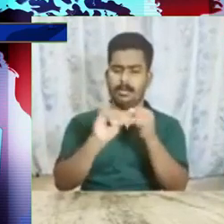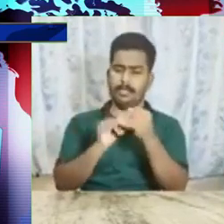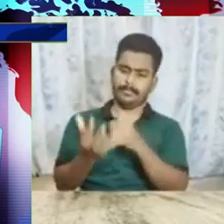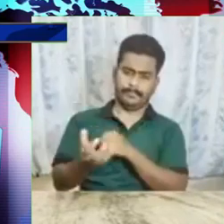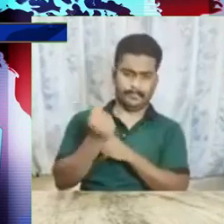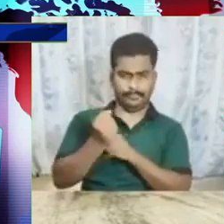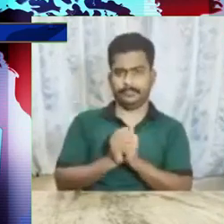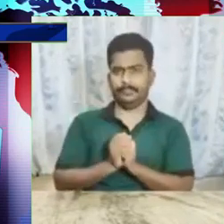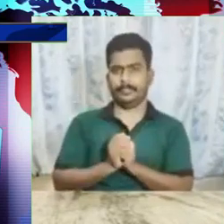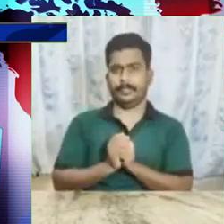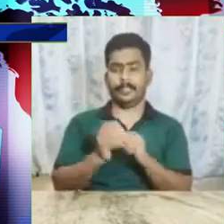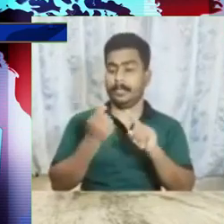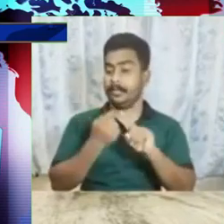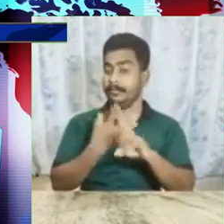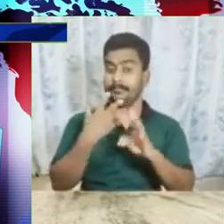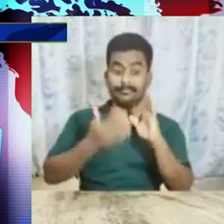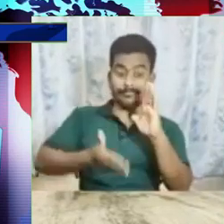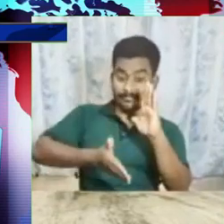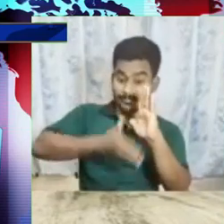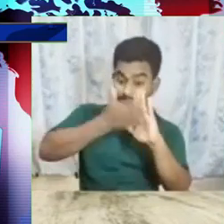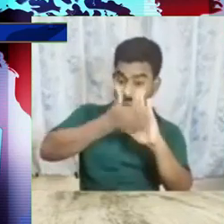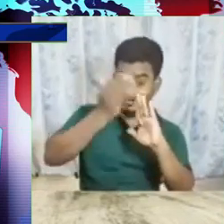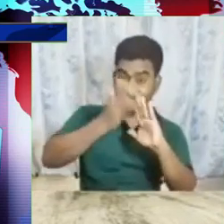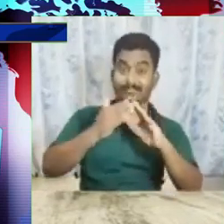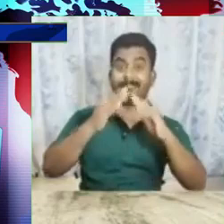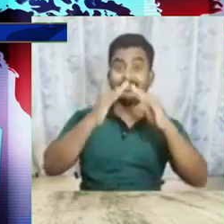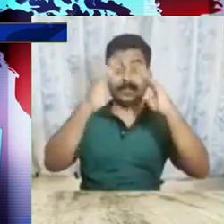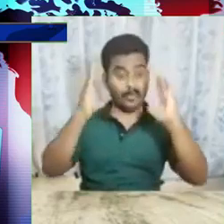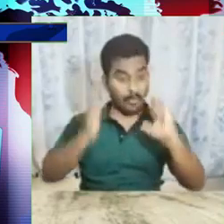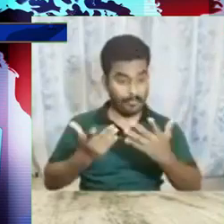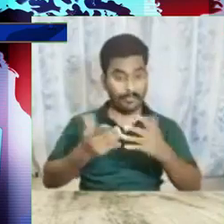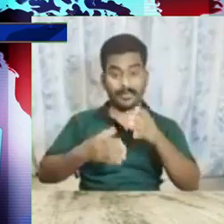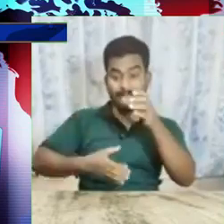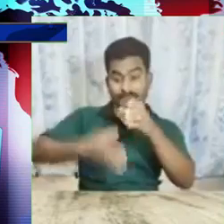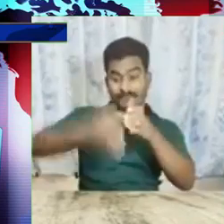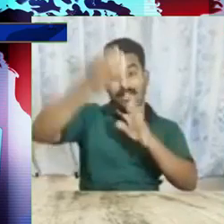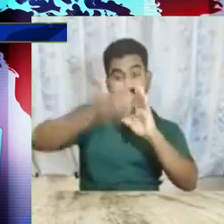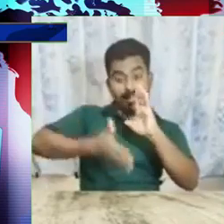തടയുക തന്നെയാണ് ഉദ്ദേശം. അതിനാണ് ഈ നിയന്ത്രണം.